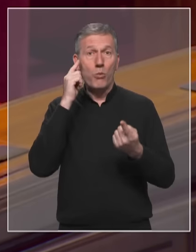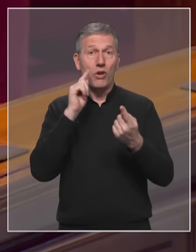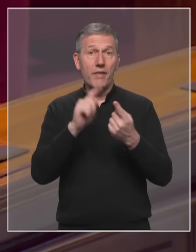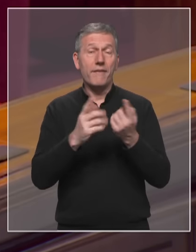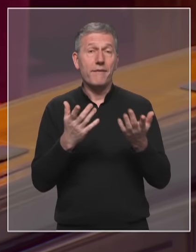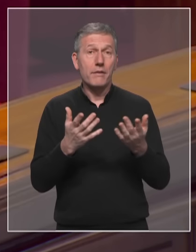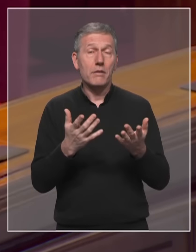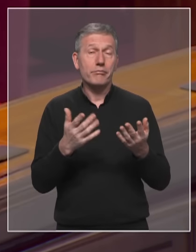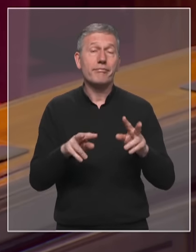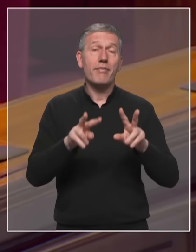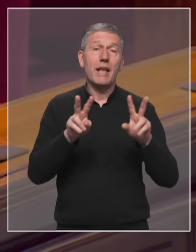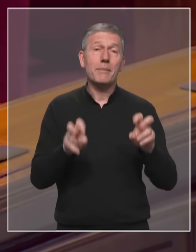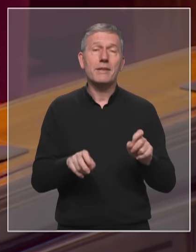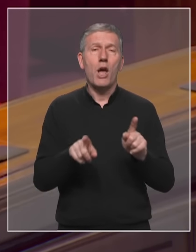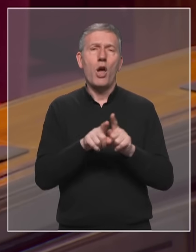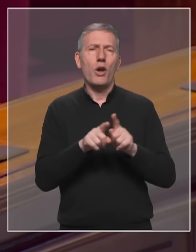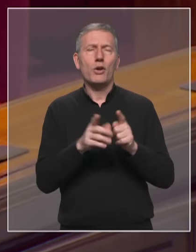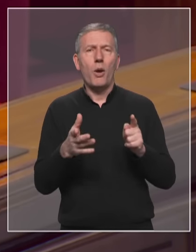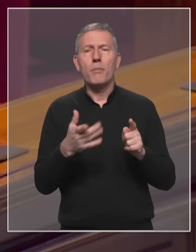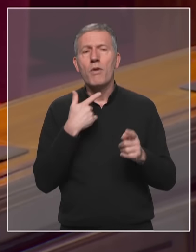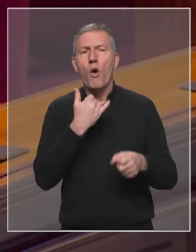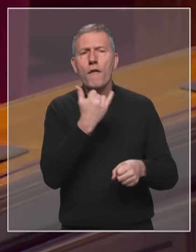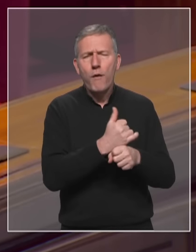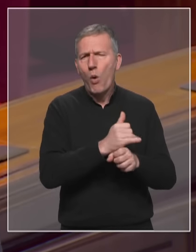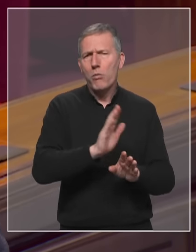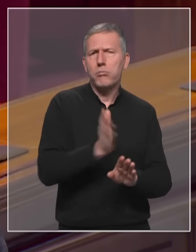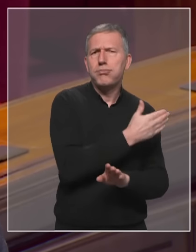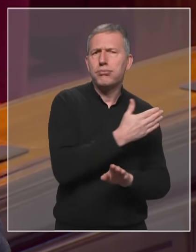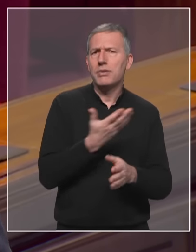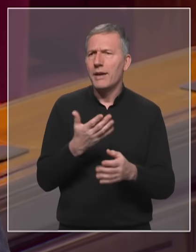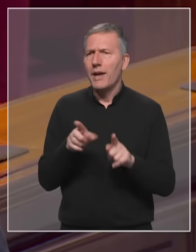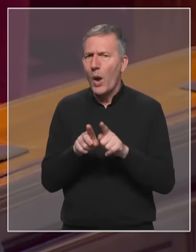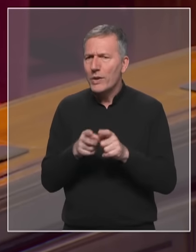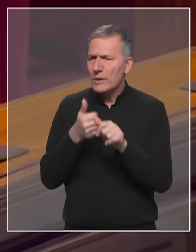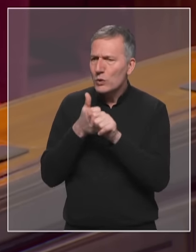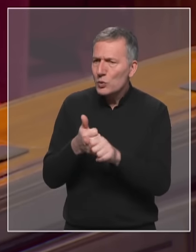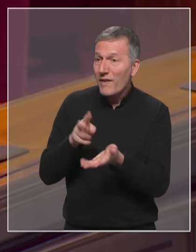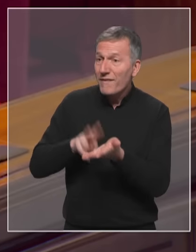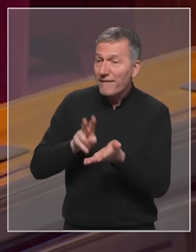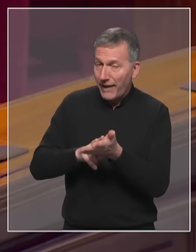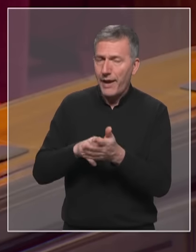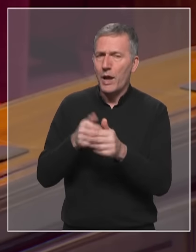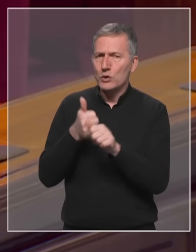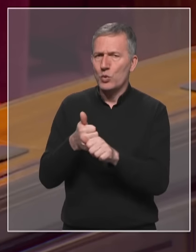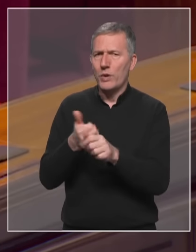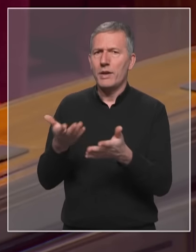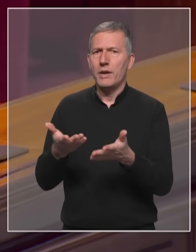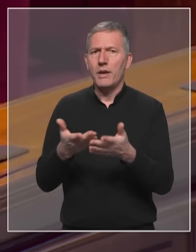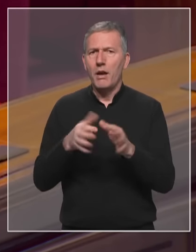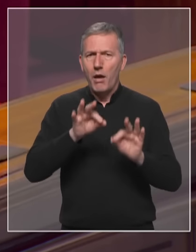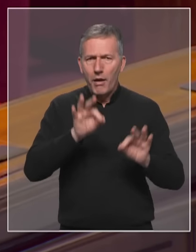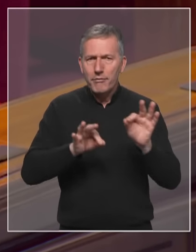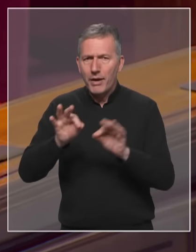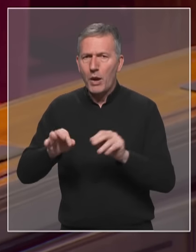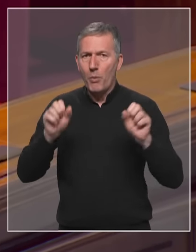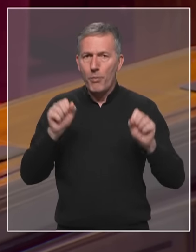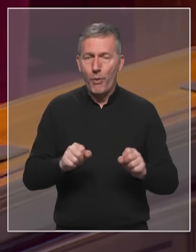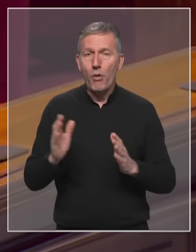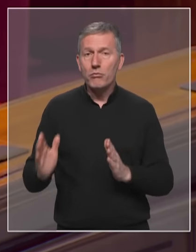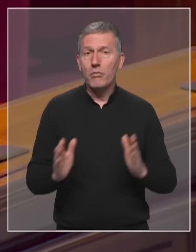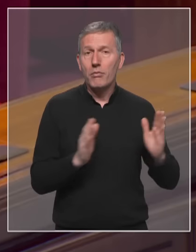me permets cette expression, tordre le cou à ce qui est faux, mais en même temps tenir compte de ce qui peut être vrai, assumer les ajustements et